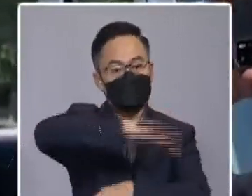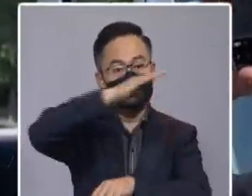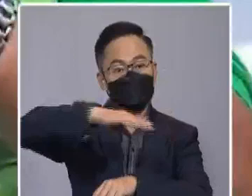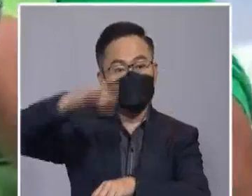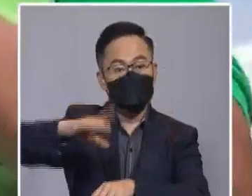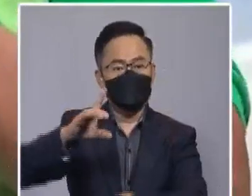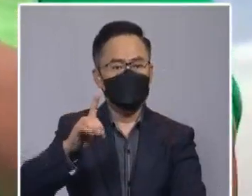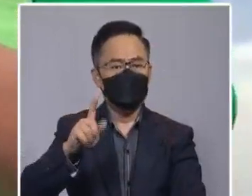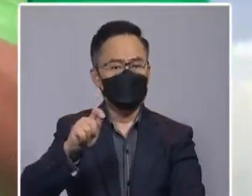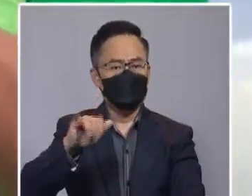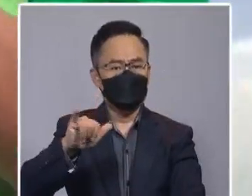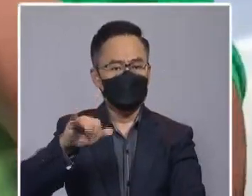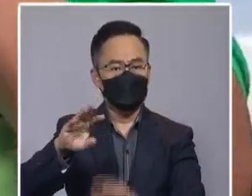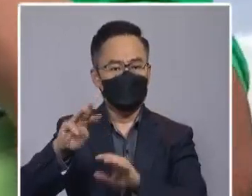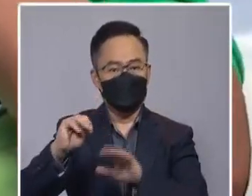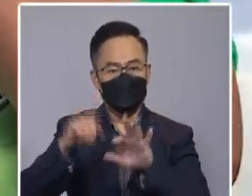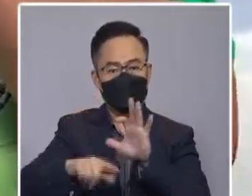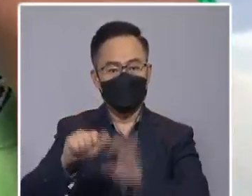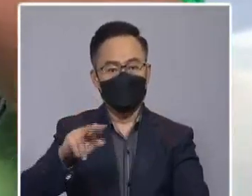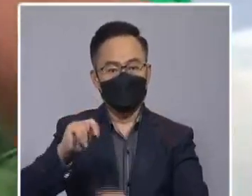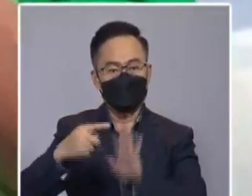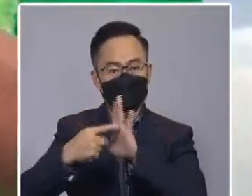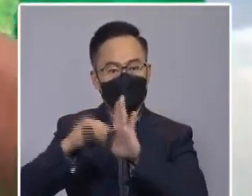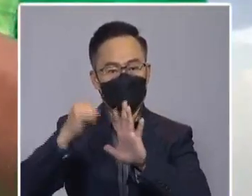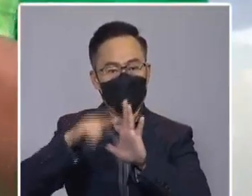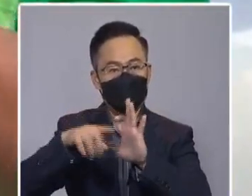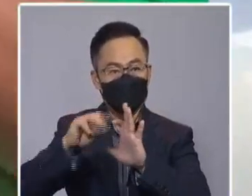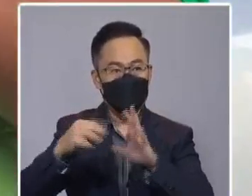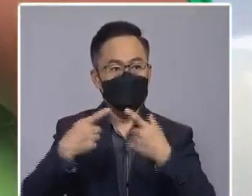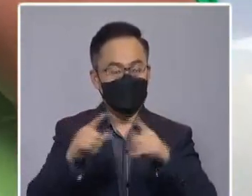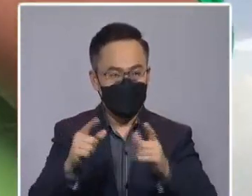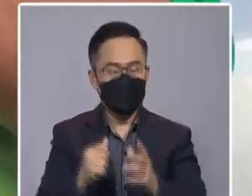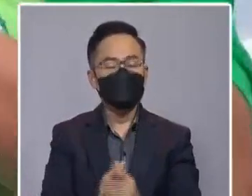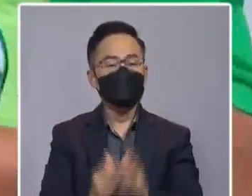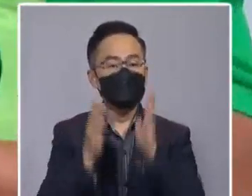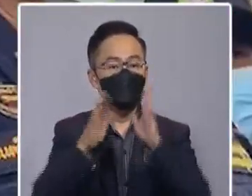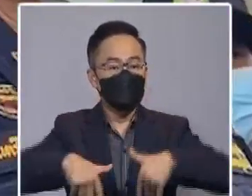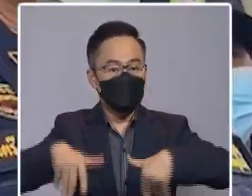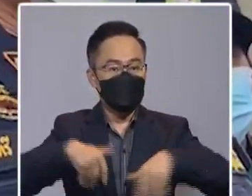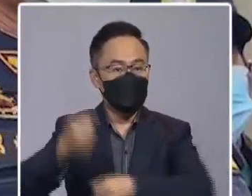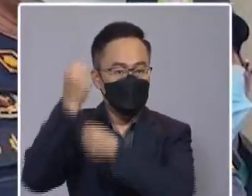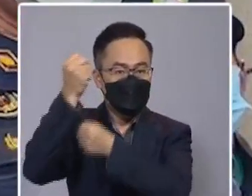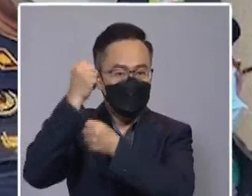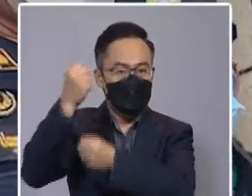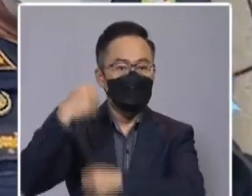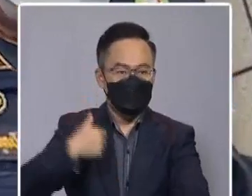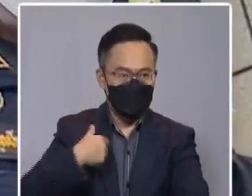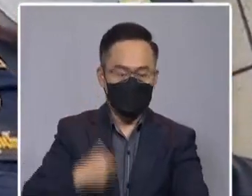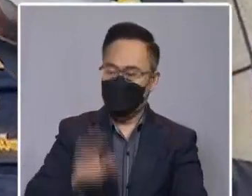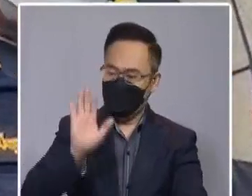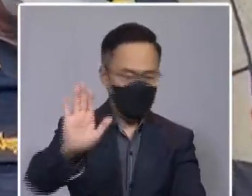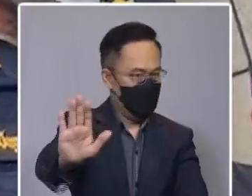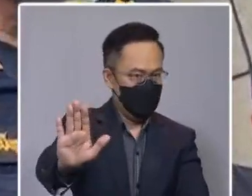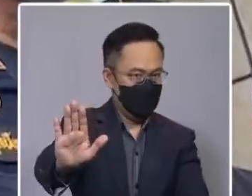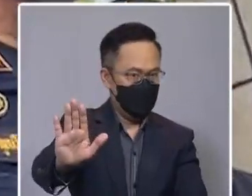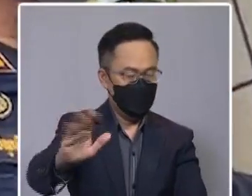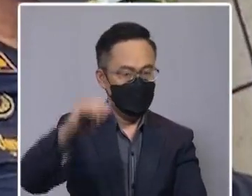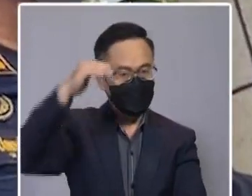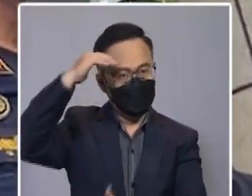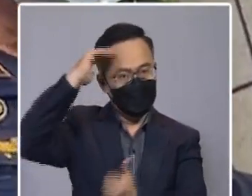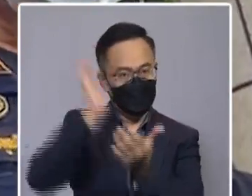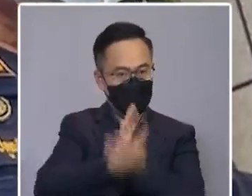มีกลุ่มมวลชนที่มาปะทะกับเจ้าหน้าที่ด้วยโดยมาเรียกร้องนะบอกว่าเจ้าหน้าที่ไหนอย่าเพิ่งรื้อถอนเลย